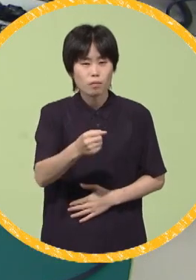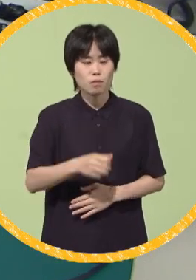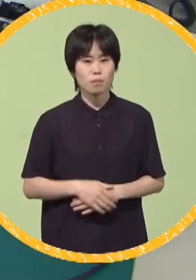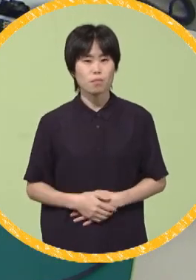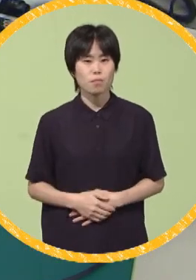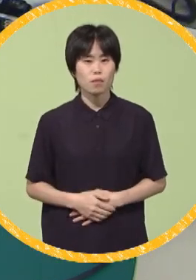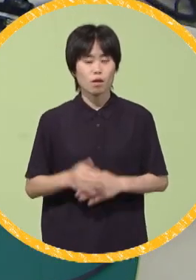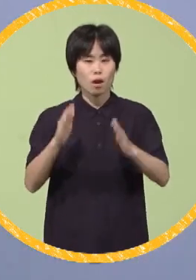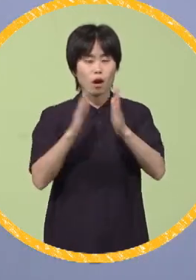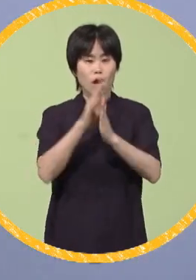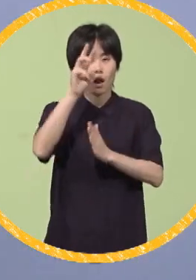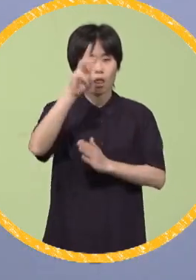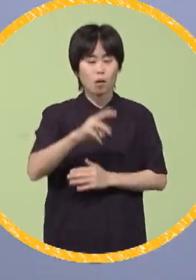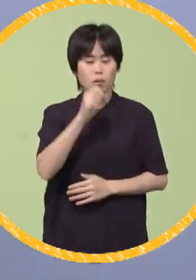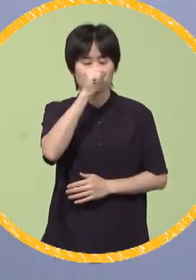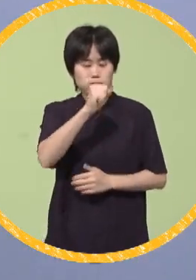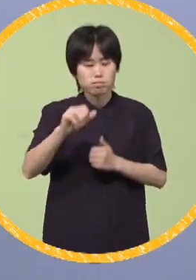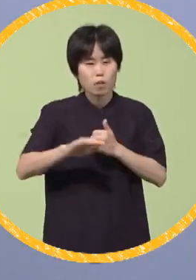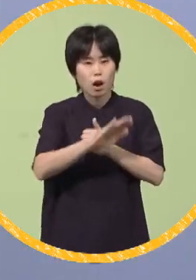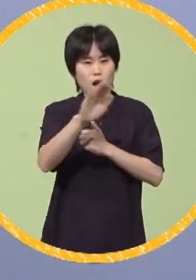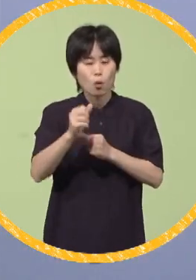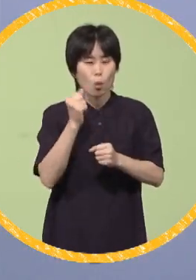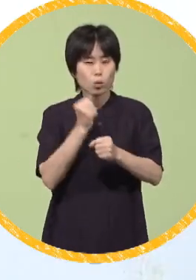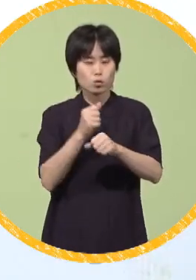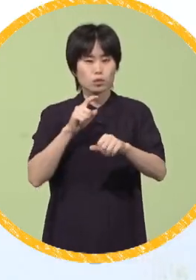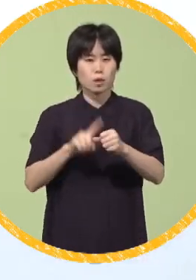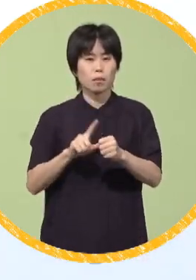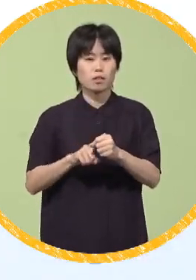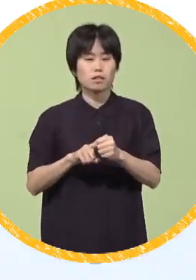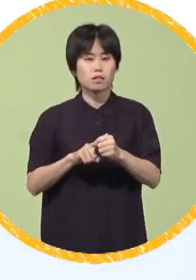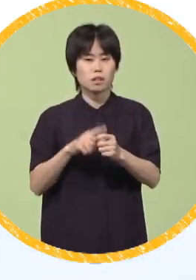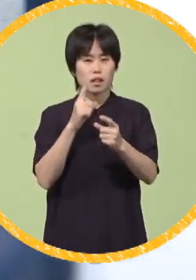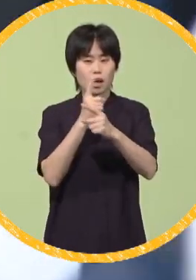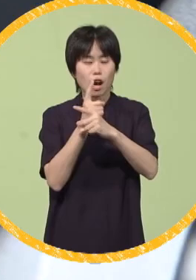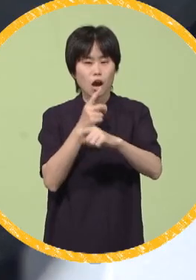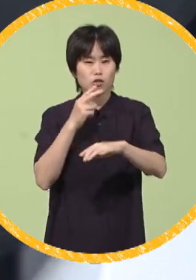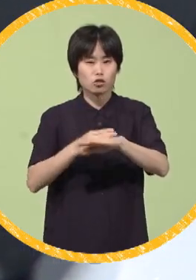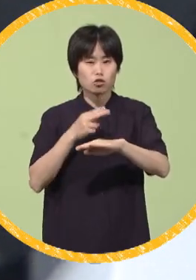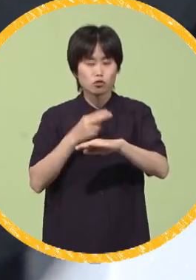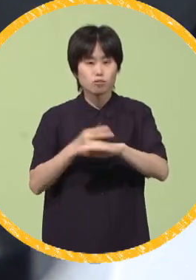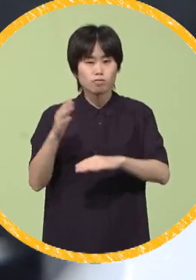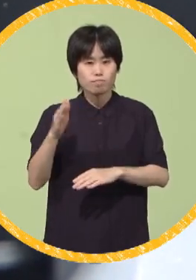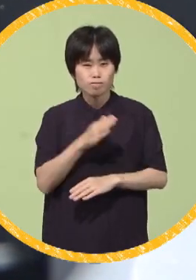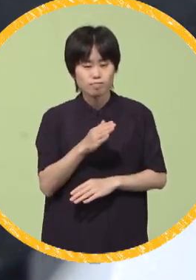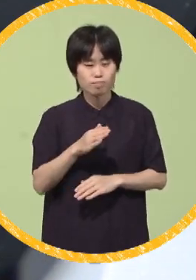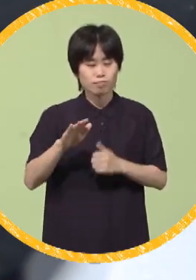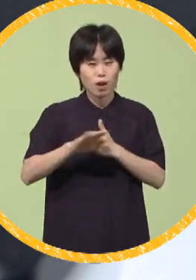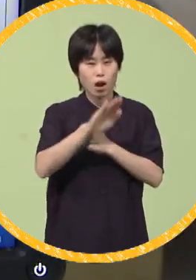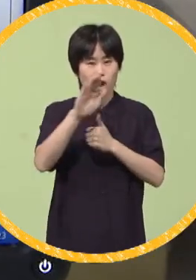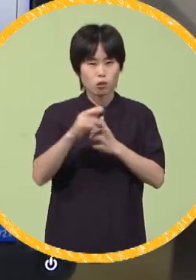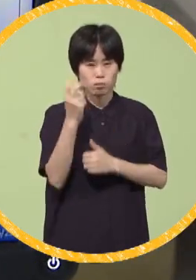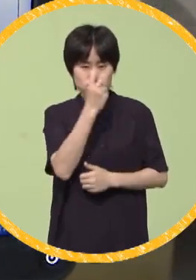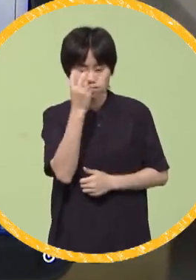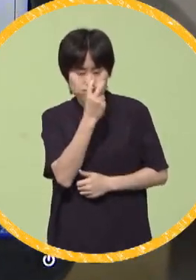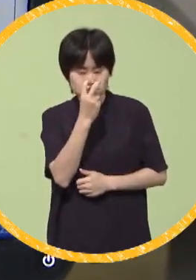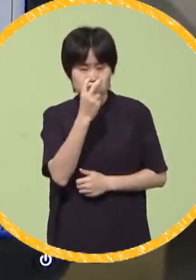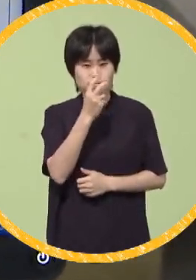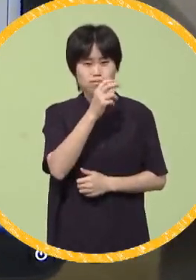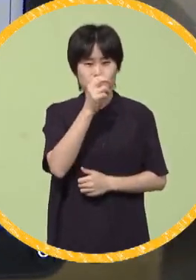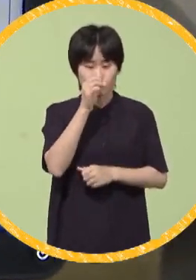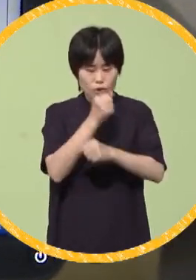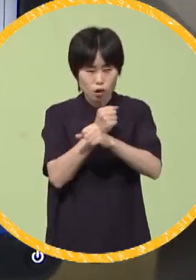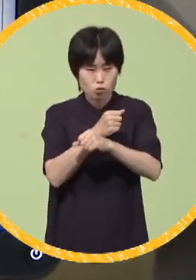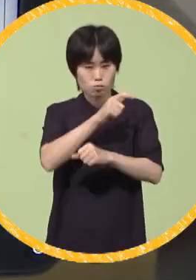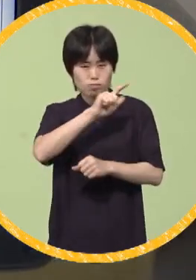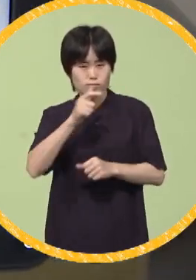は、神奈川の良好な環境づくりのために科学技術の観点から環境の監視や調査研究